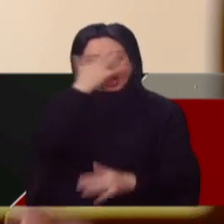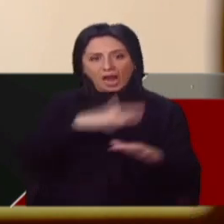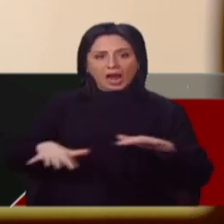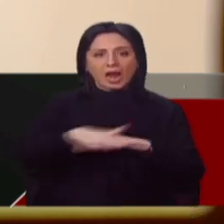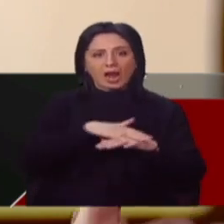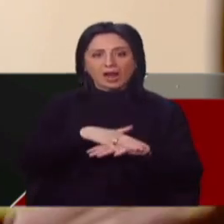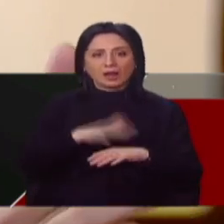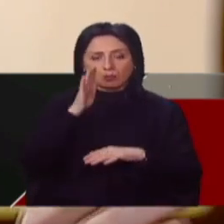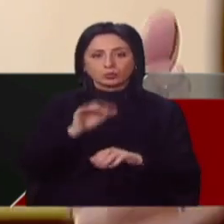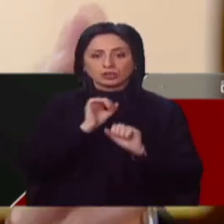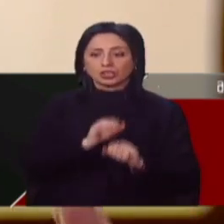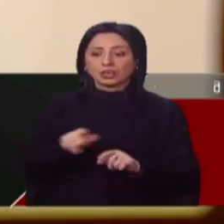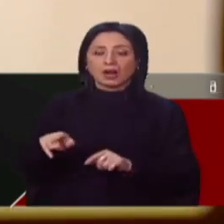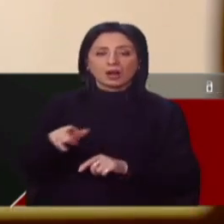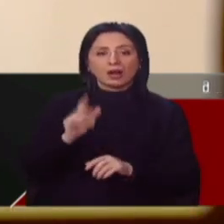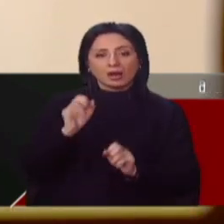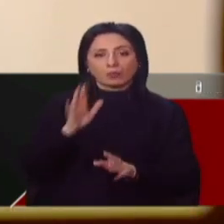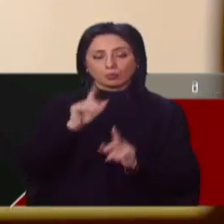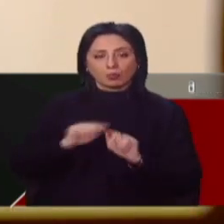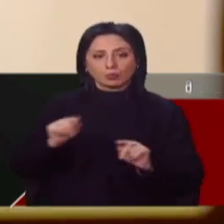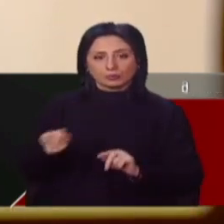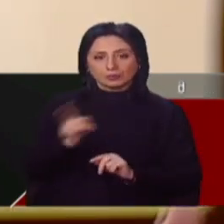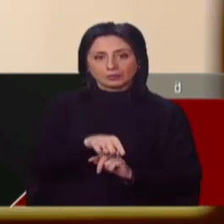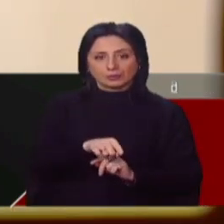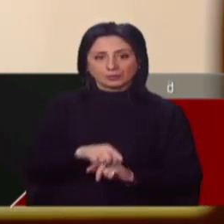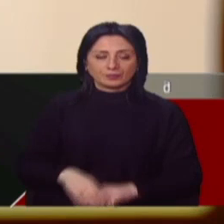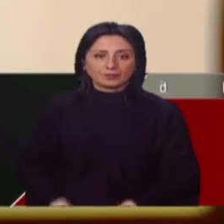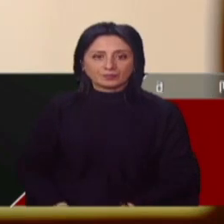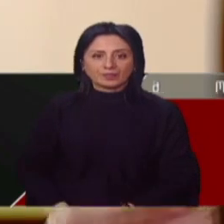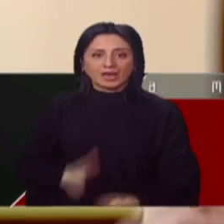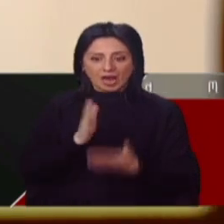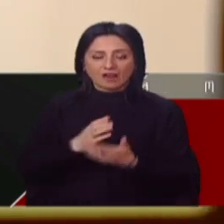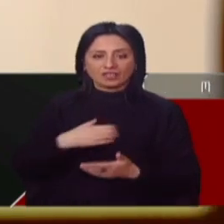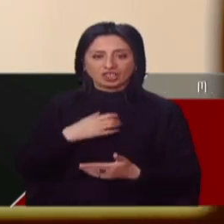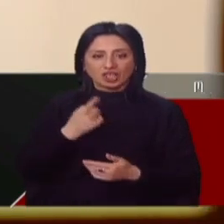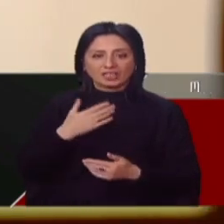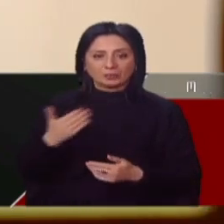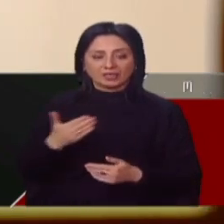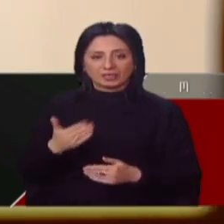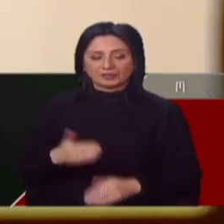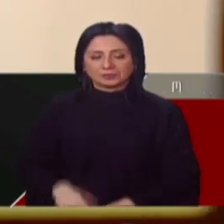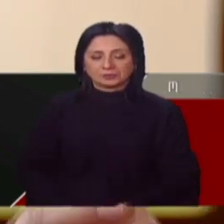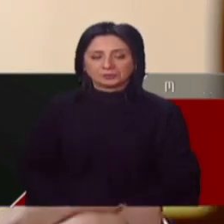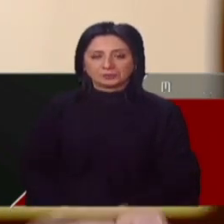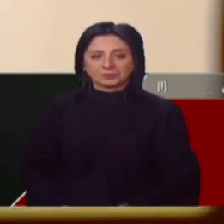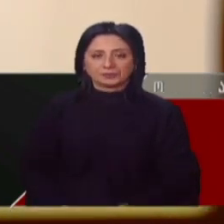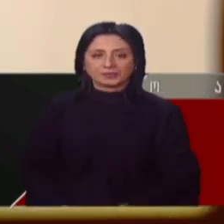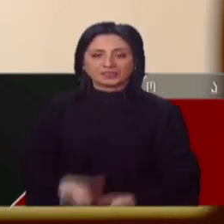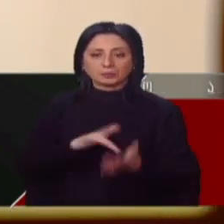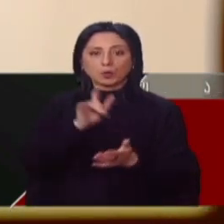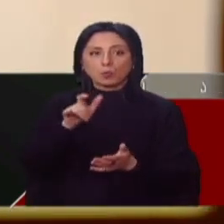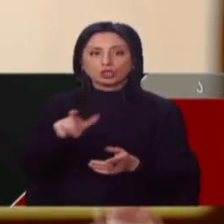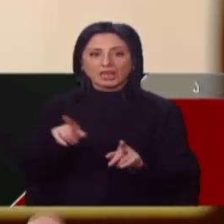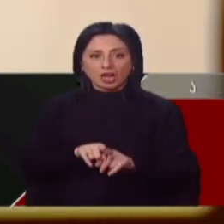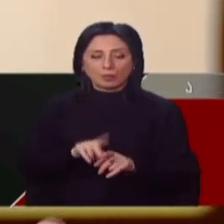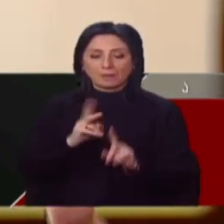pseudo liberaluri, ese vtkat opozitsiis tsarmomadgenebs. Aukt shishi ertis tskhri mosakhleobis